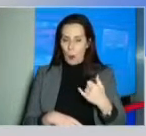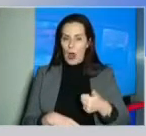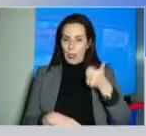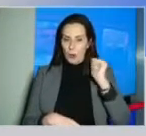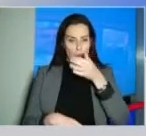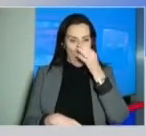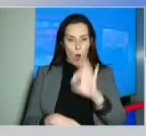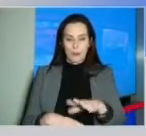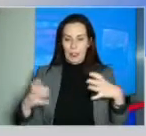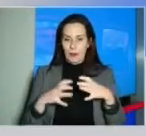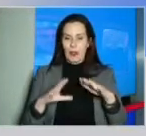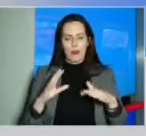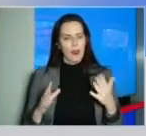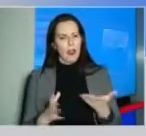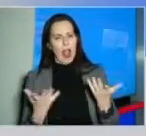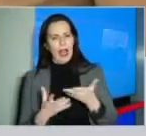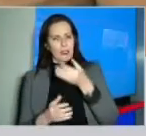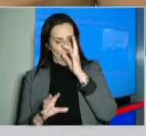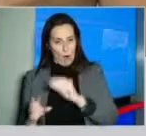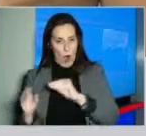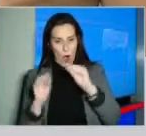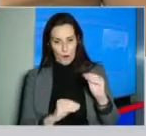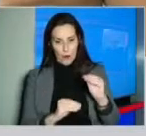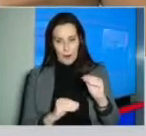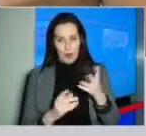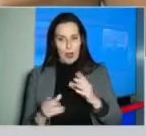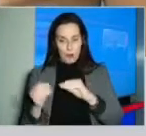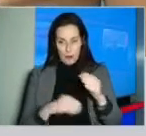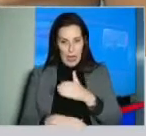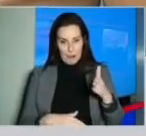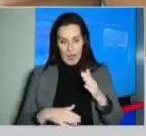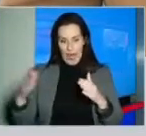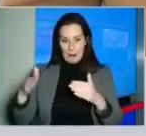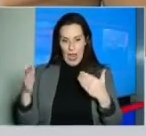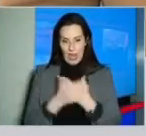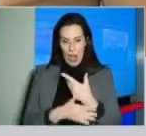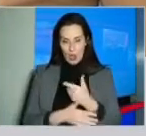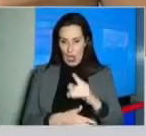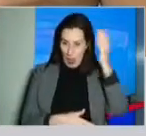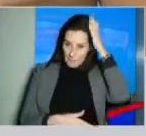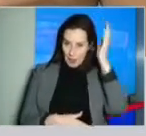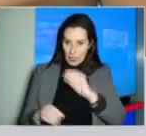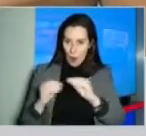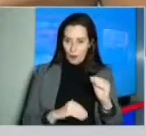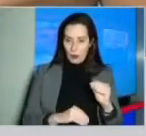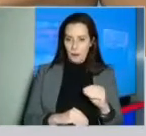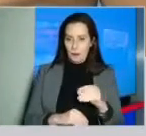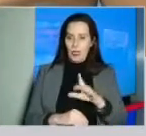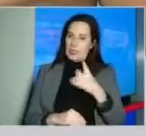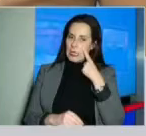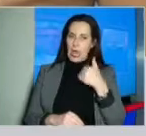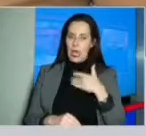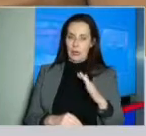שהם נוטשים את הבית אחרי לאן? המהלך של הימין החדש. למפלגת הימין החדש? שברגע... למפלגת הימין החדש? לפחות ככה זה